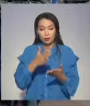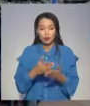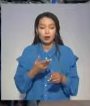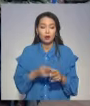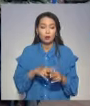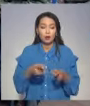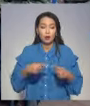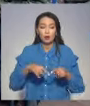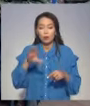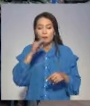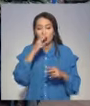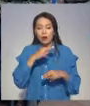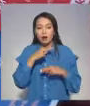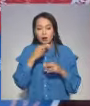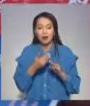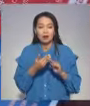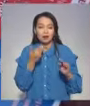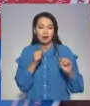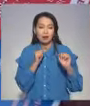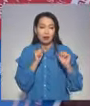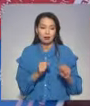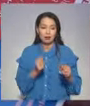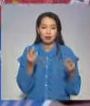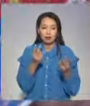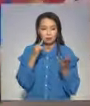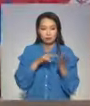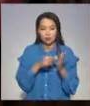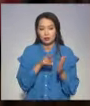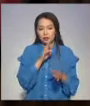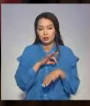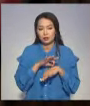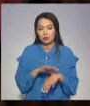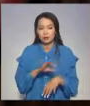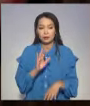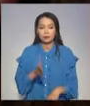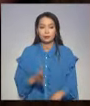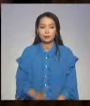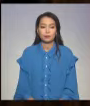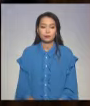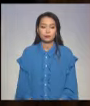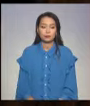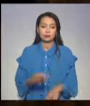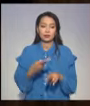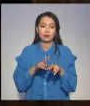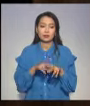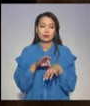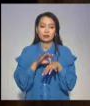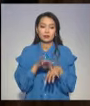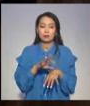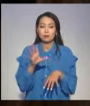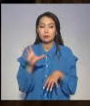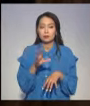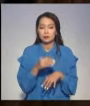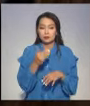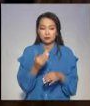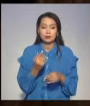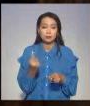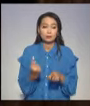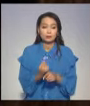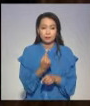аударып, Атыжаман дерттің алдын алу мақсатында ұйымдастырылады. Осы дертке шалдыққандардың барлығы